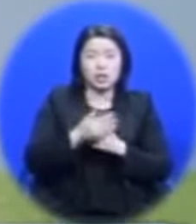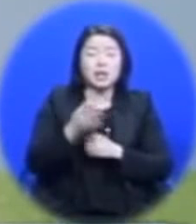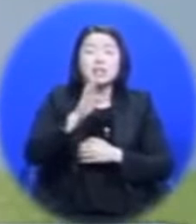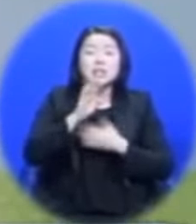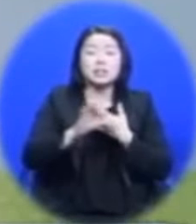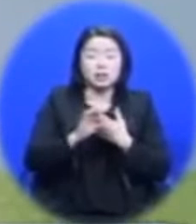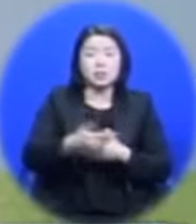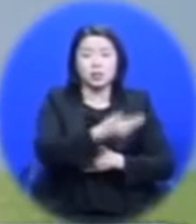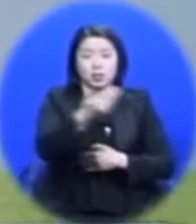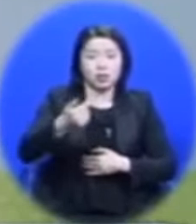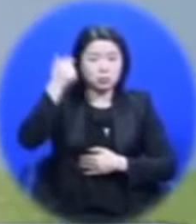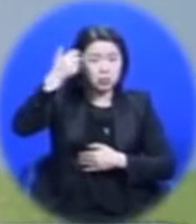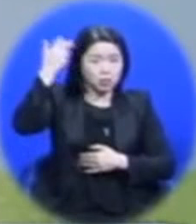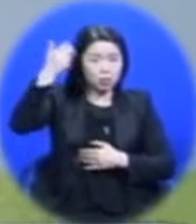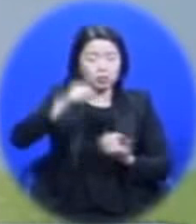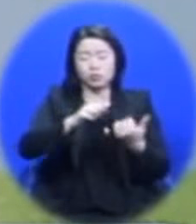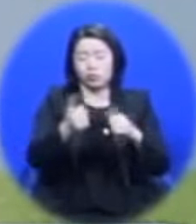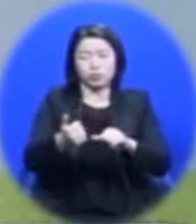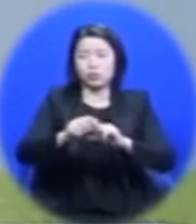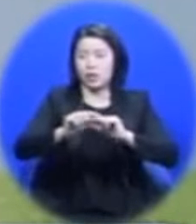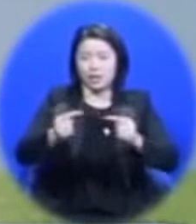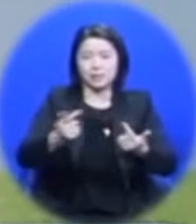그러면 여러분의 영혼은 죽은 거 아닙니다.